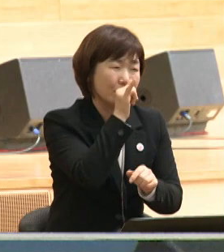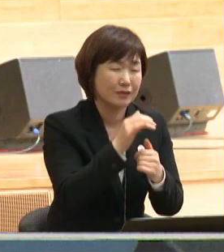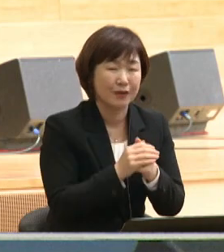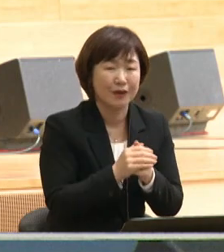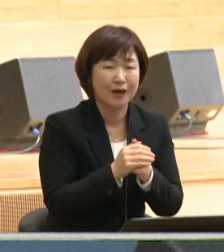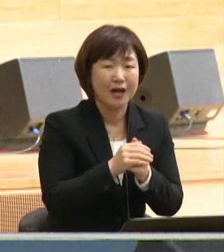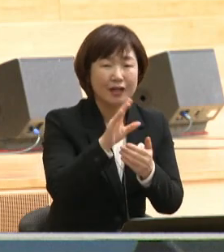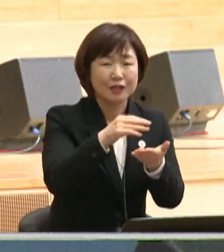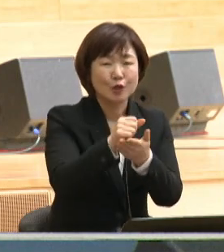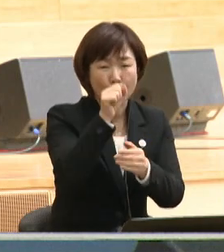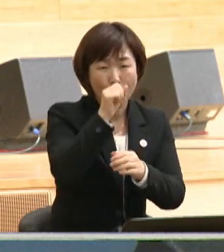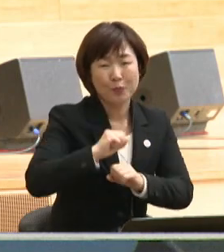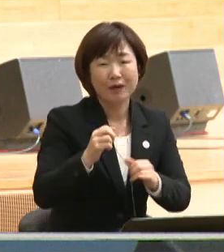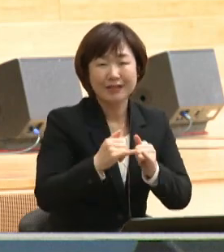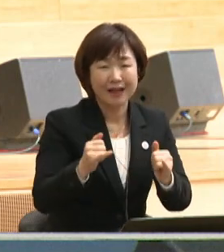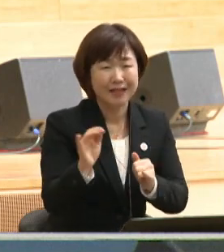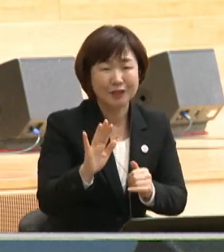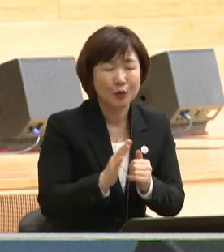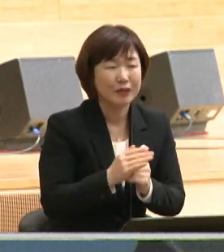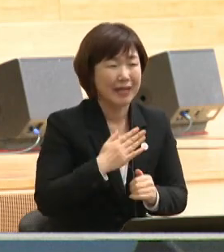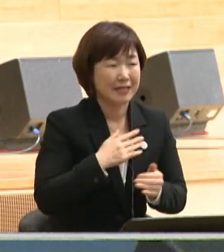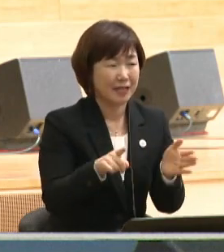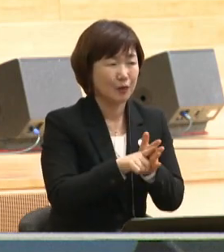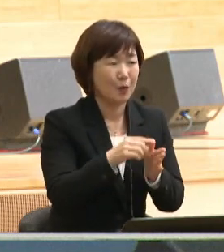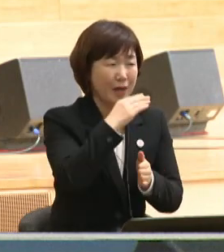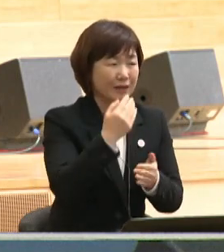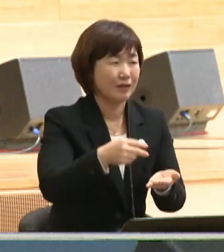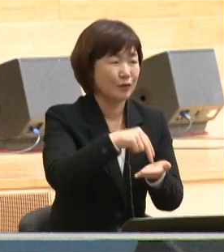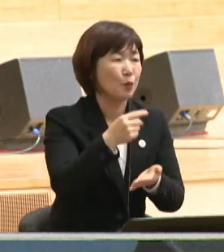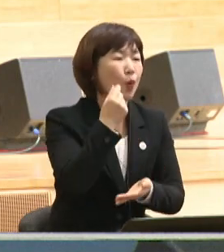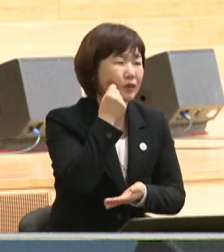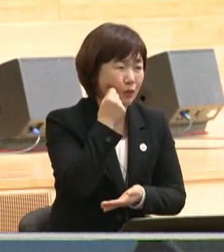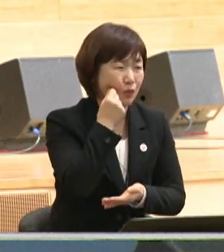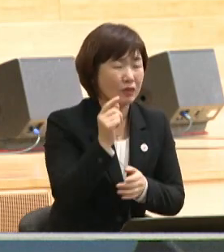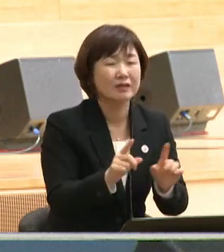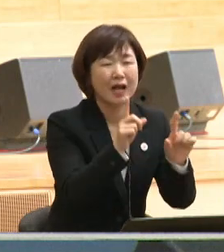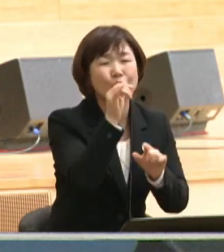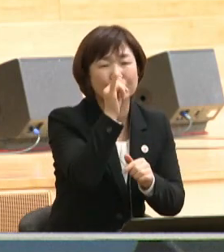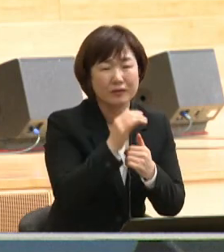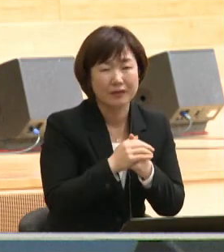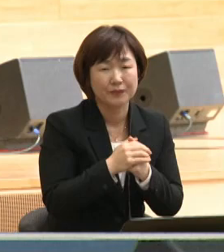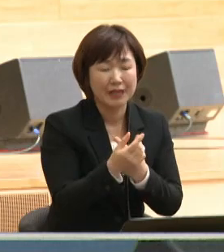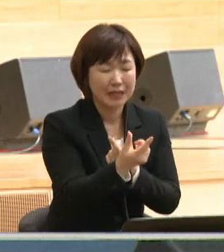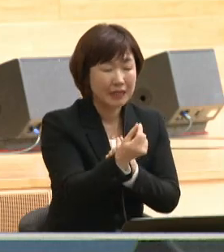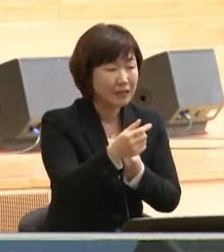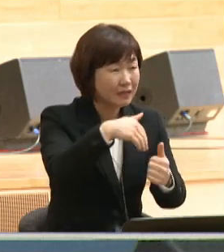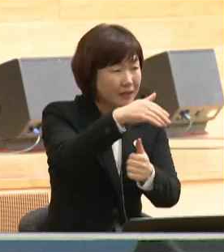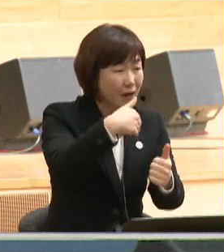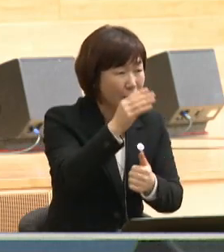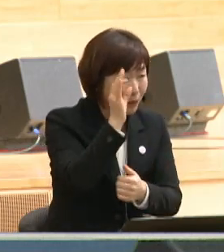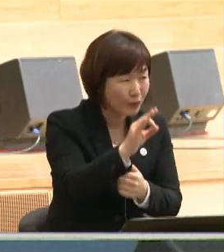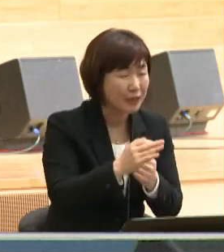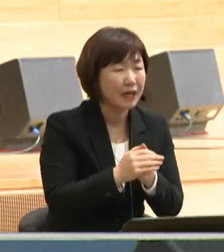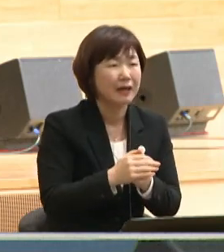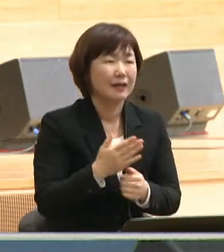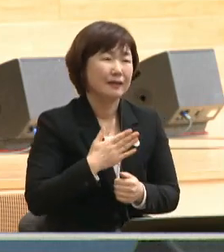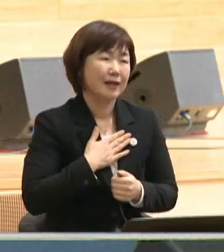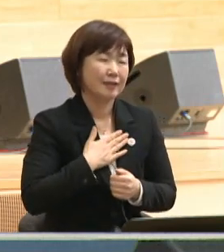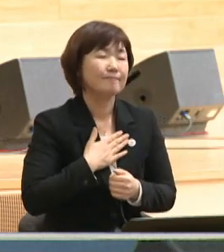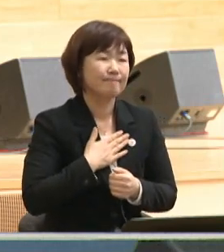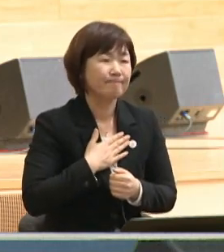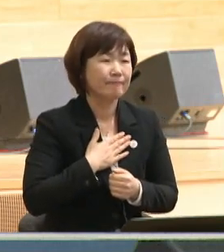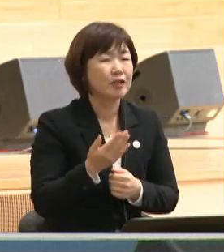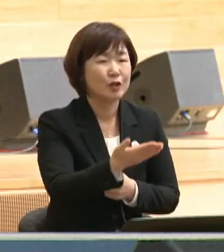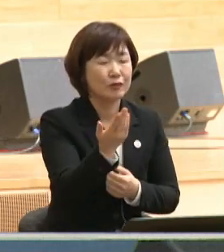자기 신앙도 제대로 못 세우고 있는 그런 상황인 것이죠 이런 현실 속에서 저는 오늘 여러분들과 함께